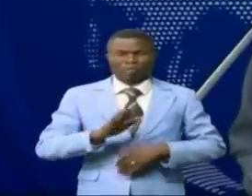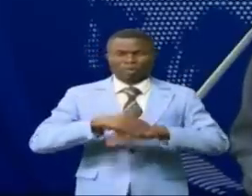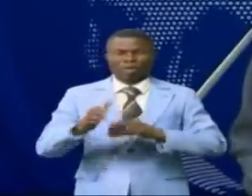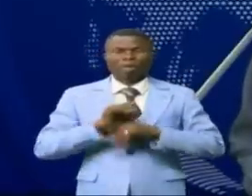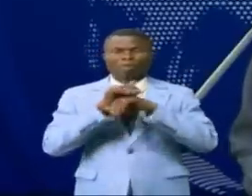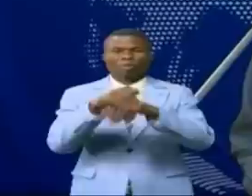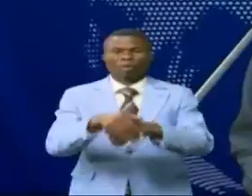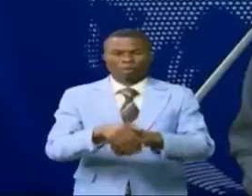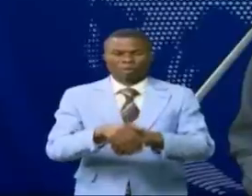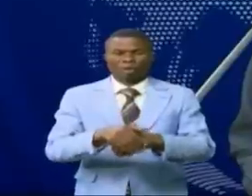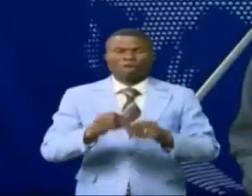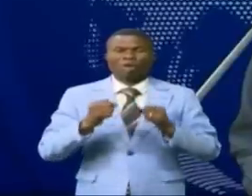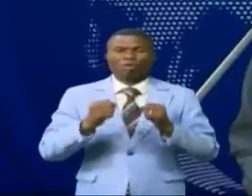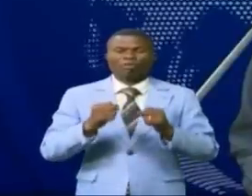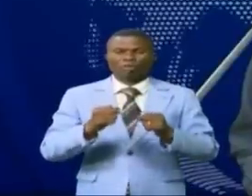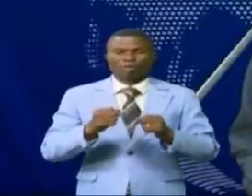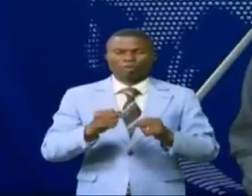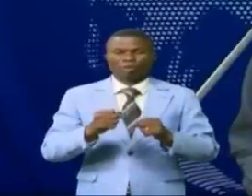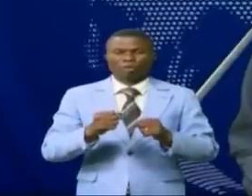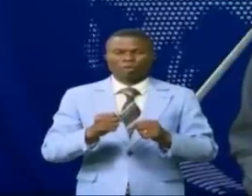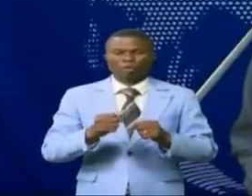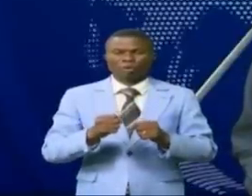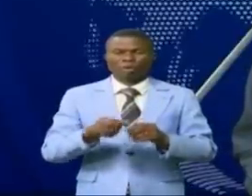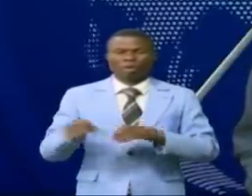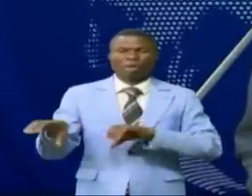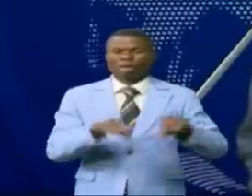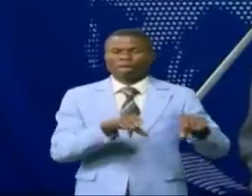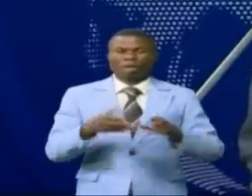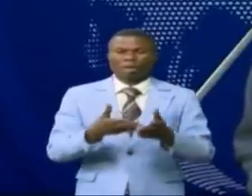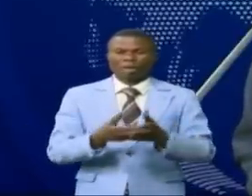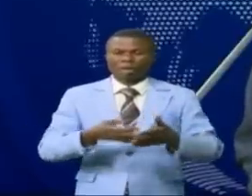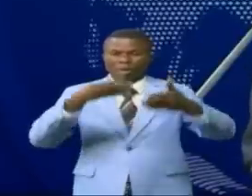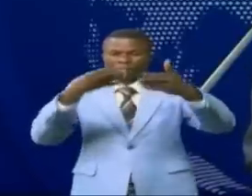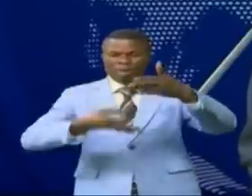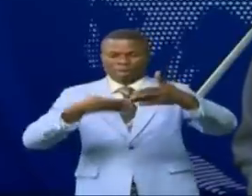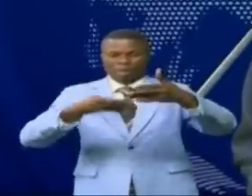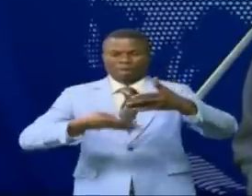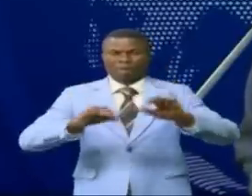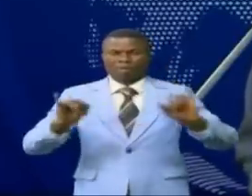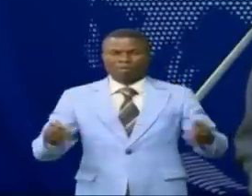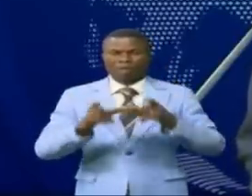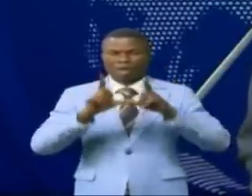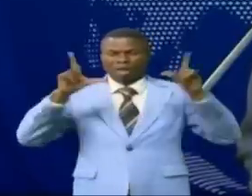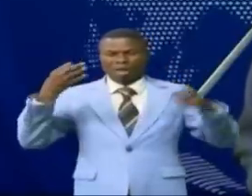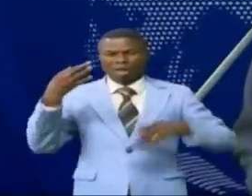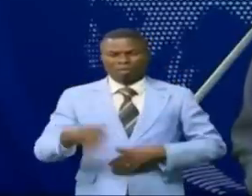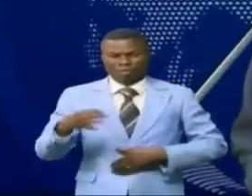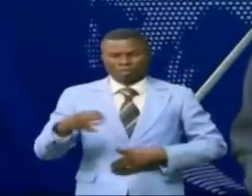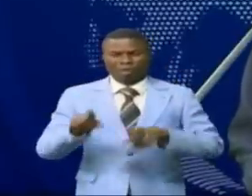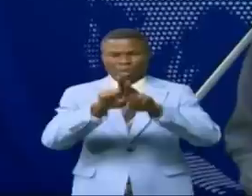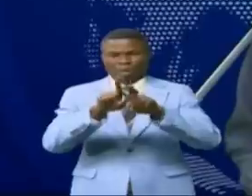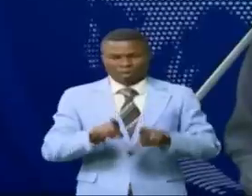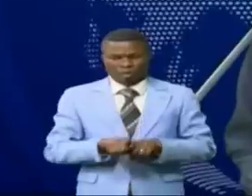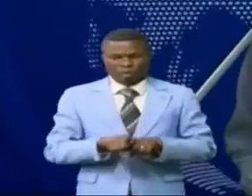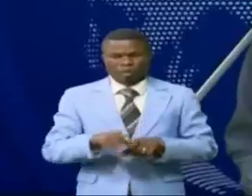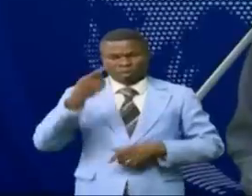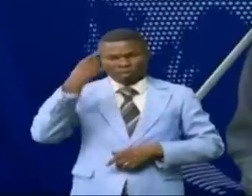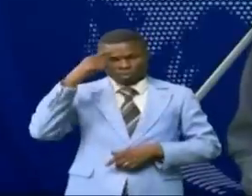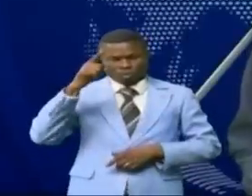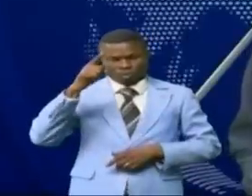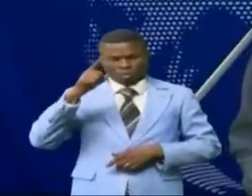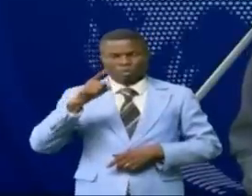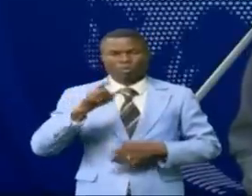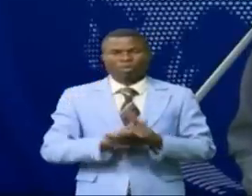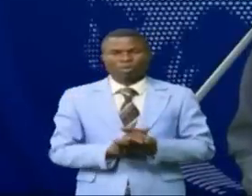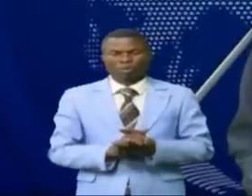participé brièvement à cette activité des 9e Jeux de la Francophonie, mais également aussi après